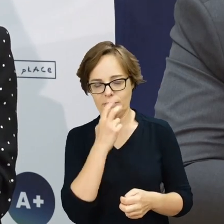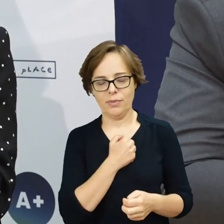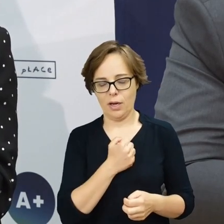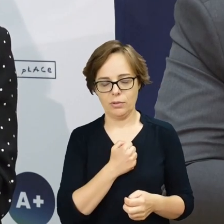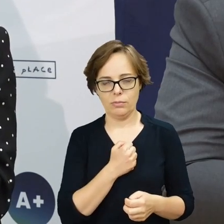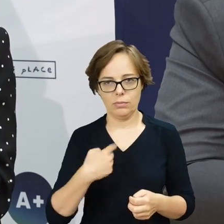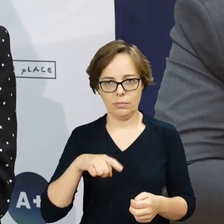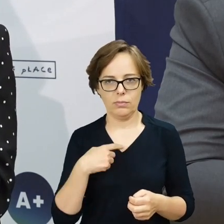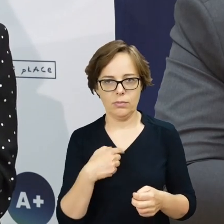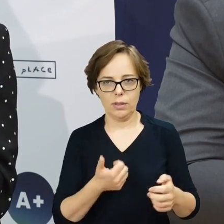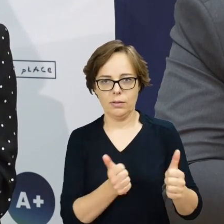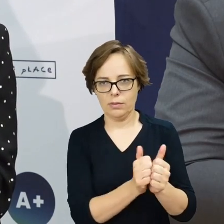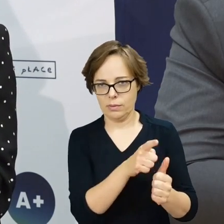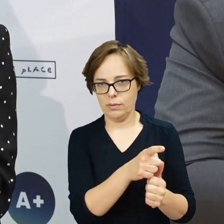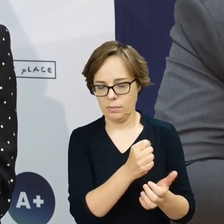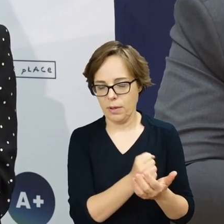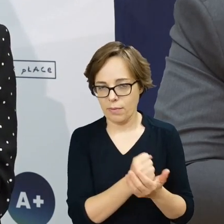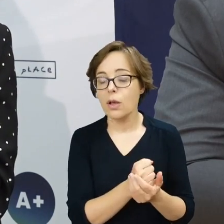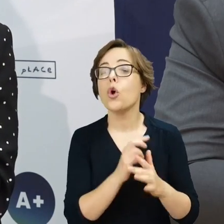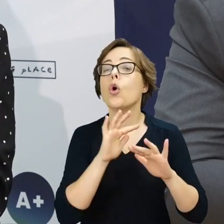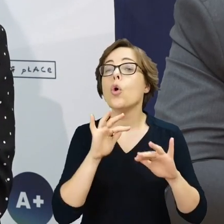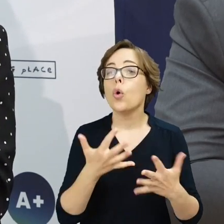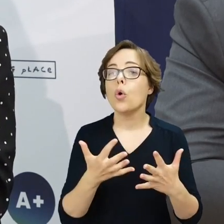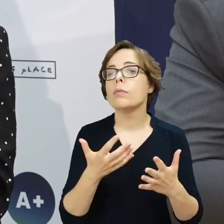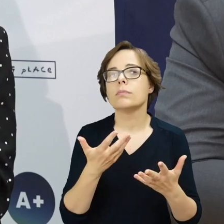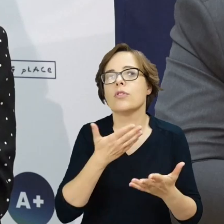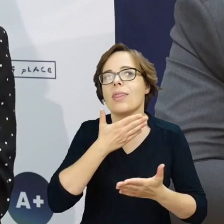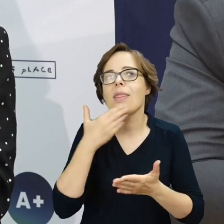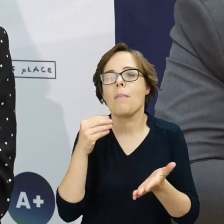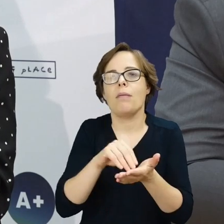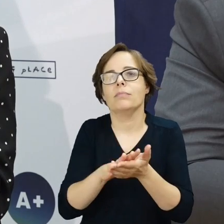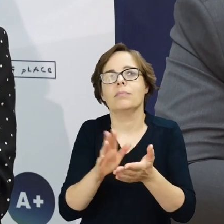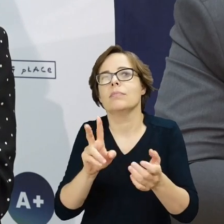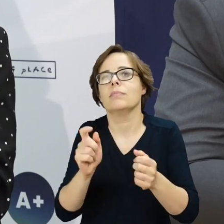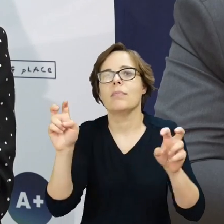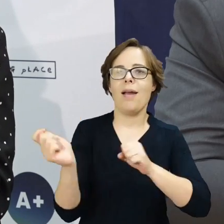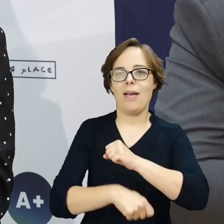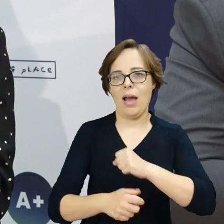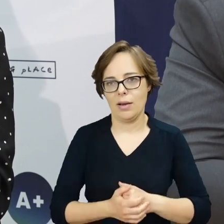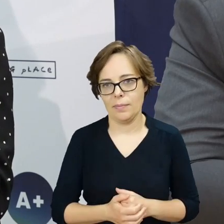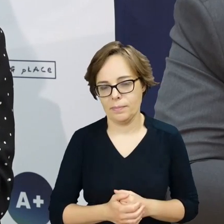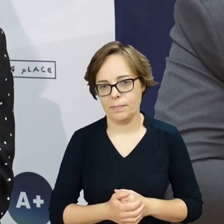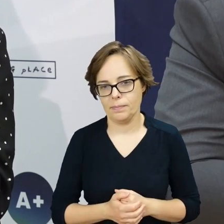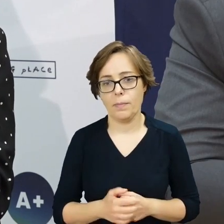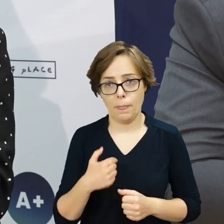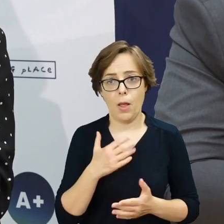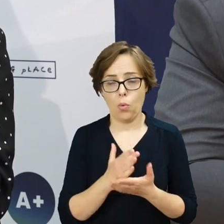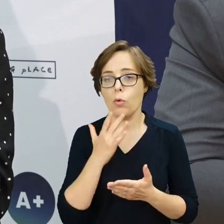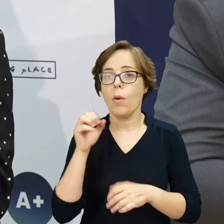oczywiście brak sankcji. Brak sankcji, o którym wspomniałam już przy okazji sądów administracyjnych